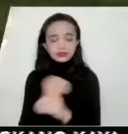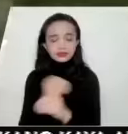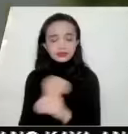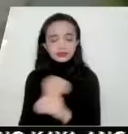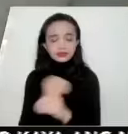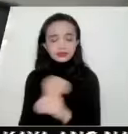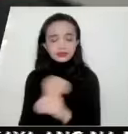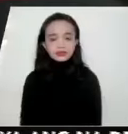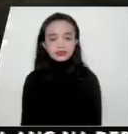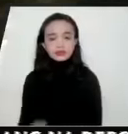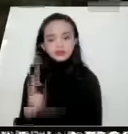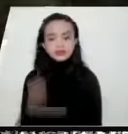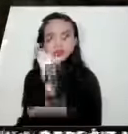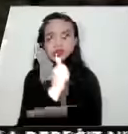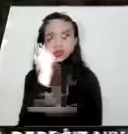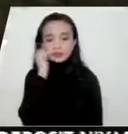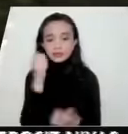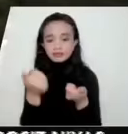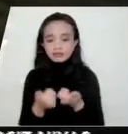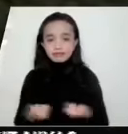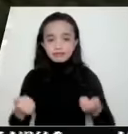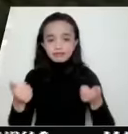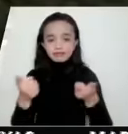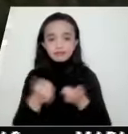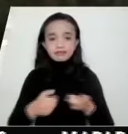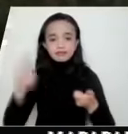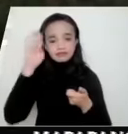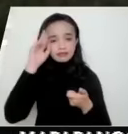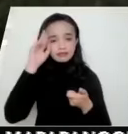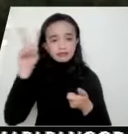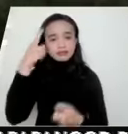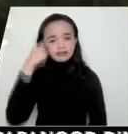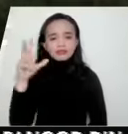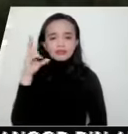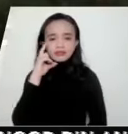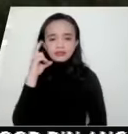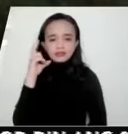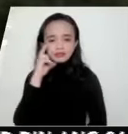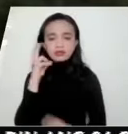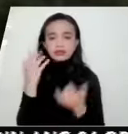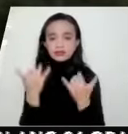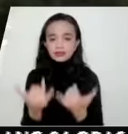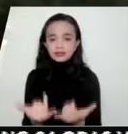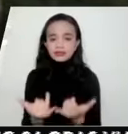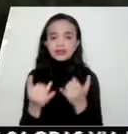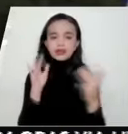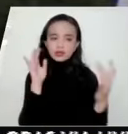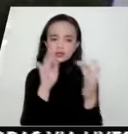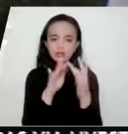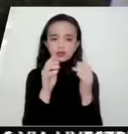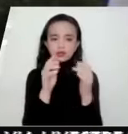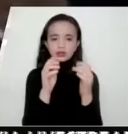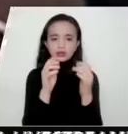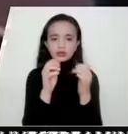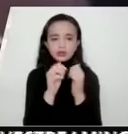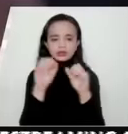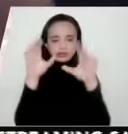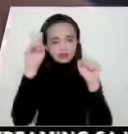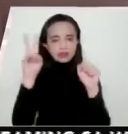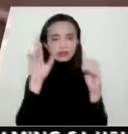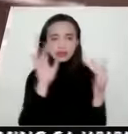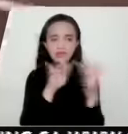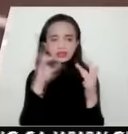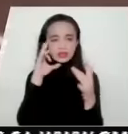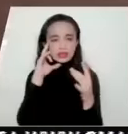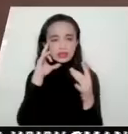Marcos para kay Duterte. Makikipag-unayan din daw ngayon si Pangulong Marcos kay Duterte kung gusto nitong makipagpulong. Muli